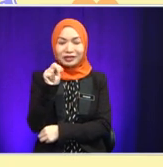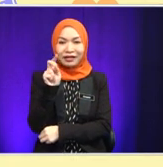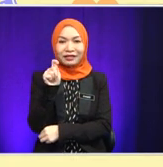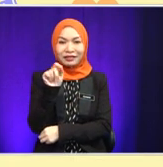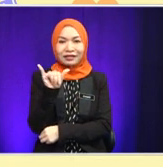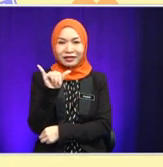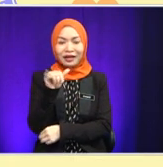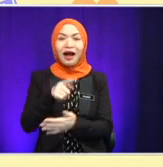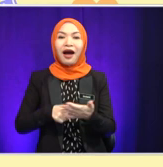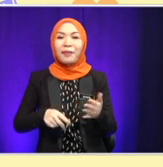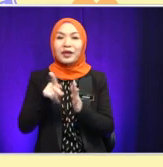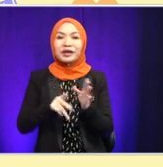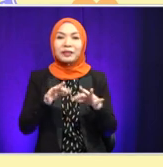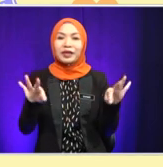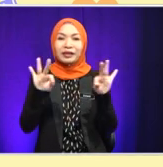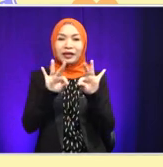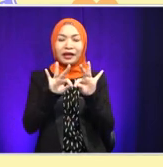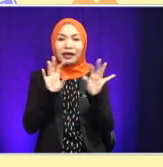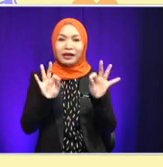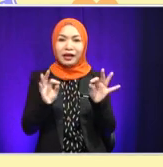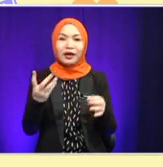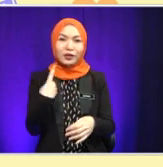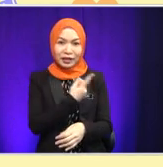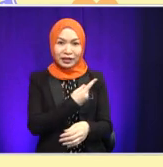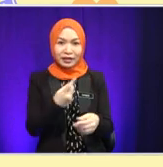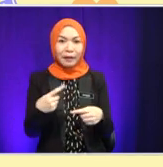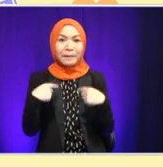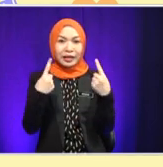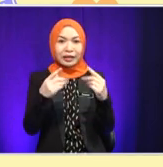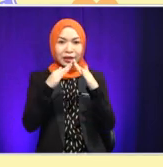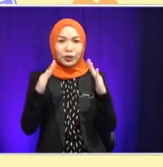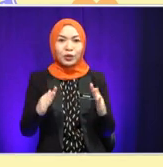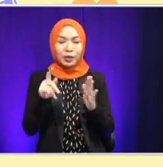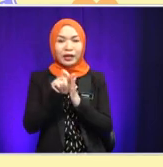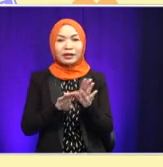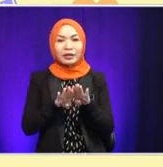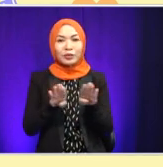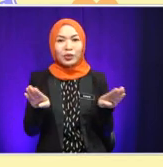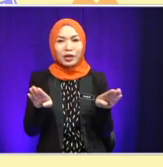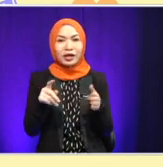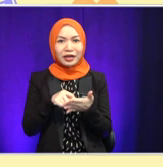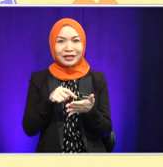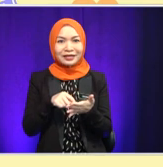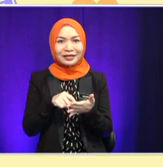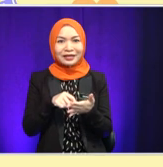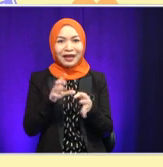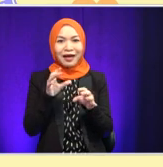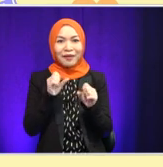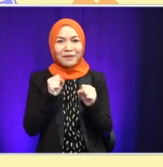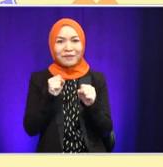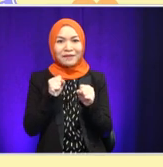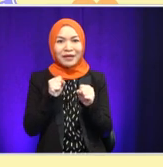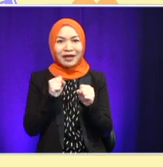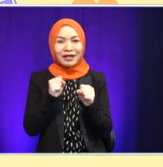kita bila kita menghadiri rumah terbuka nih hubungan antara satu sama lain oke bagus